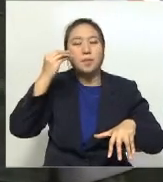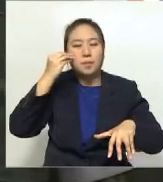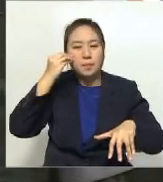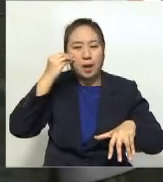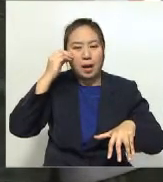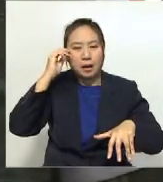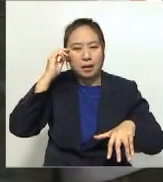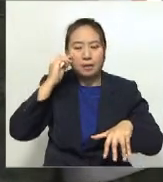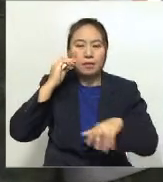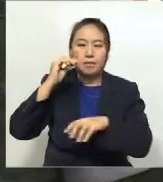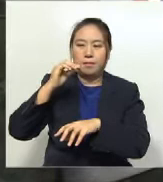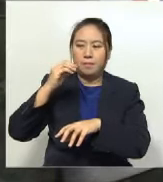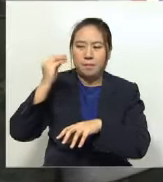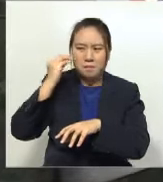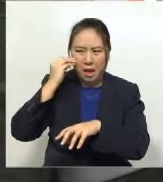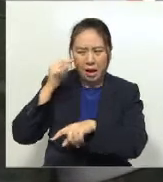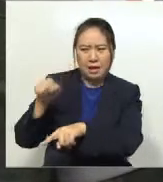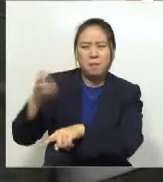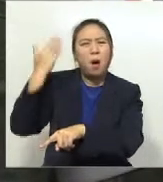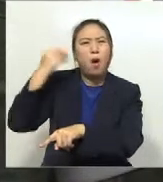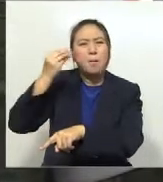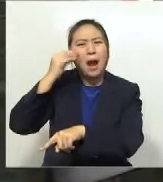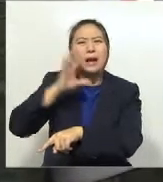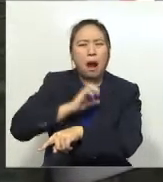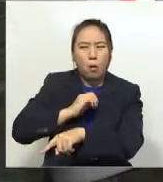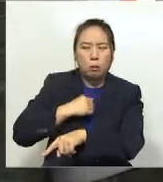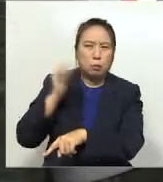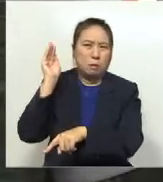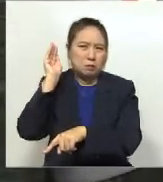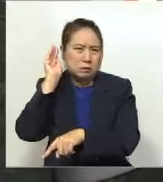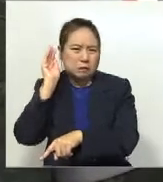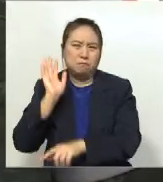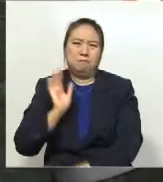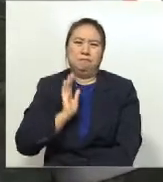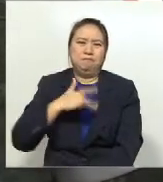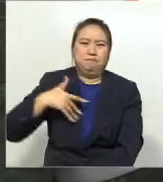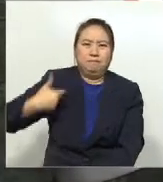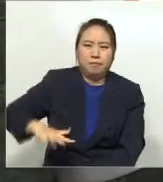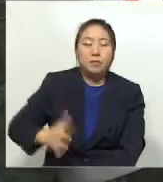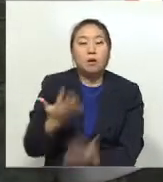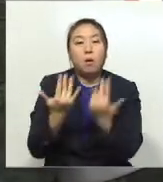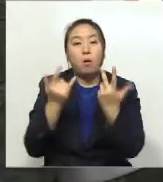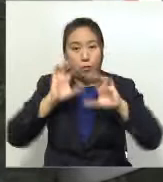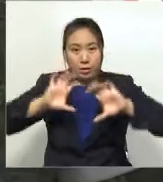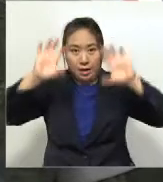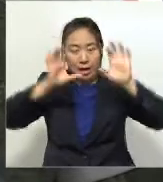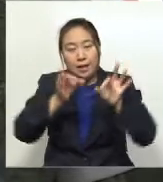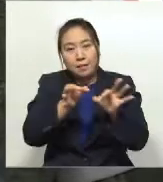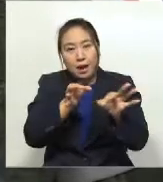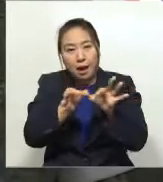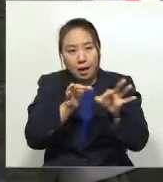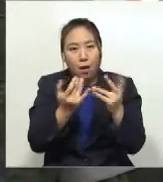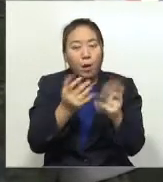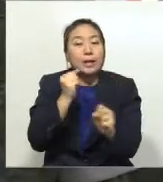ขาอาจจะยังไม่สบายใจเรื่องความเชื่ออะไรบางอย่างอันนี้เดี๋ยวทางระบบราชการไปทำความเข้าใจคือเราจะทำที่พักชั่วคราวให้เร็